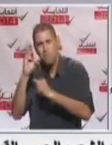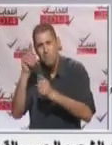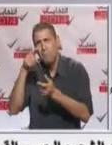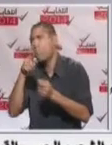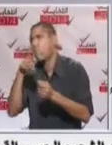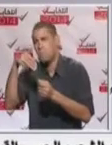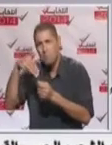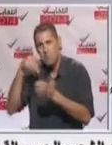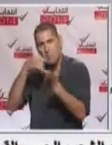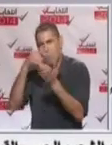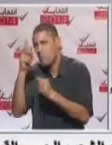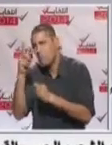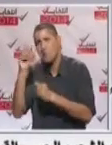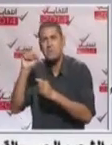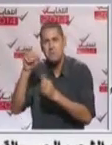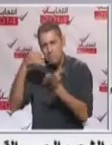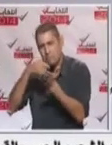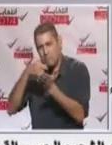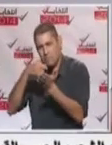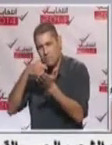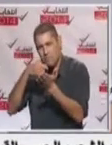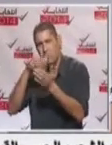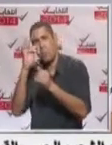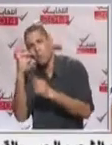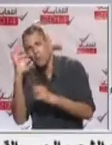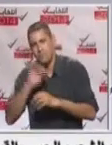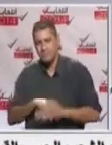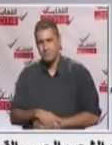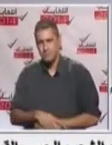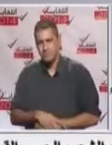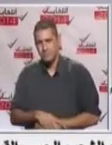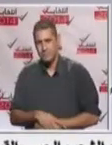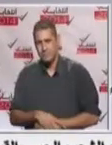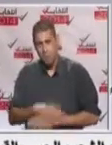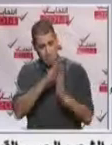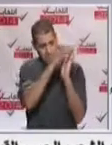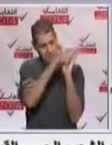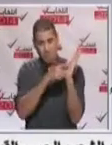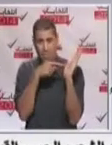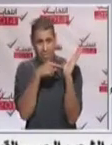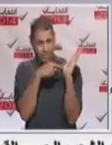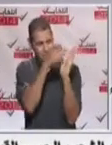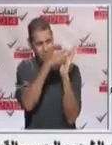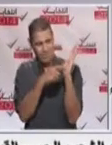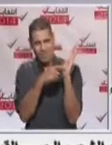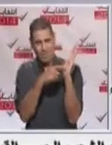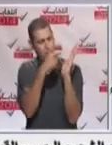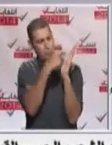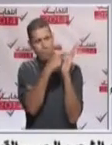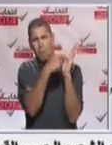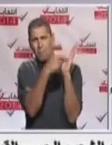الذهبات، لهوارب وسيد علي بن سالم وفندق لوسيف. وهذه قائمة المترشحين للانتخابات